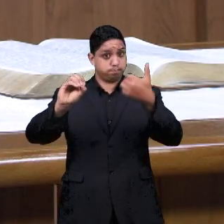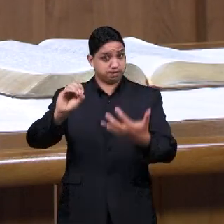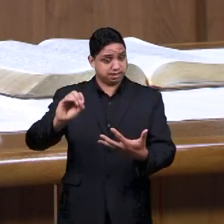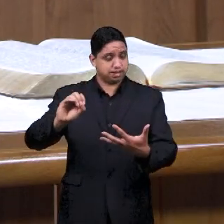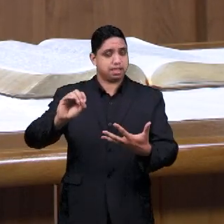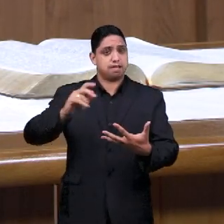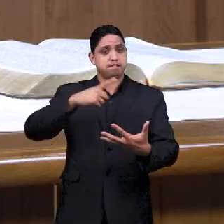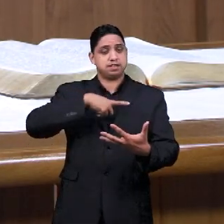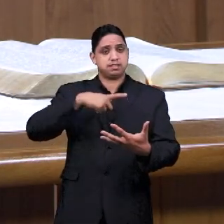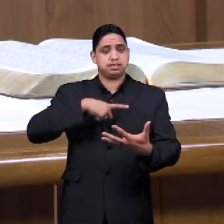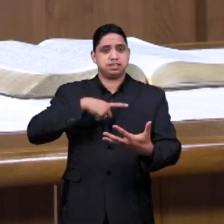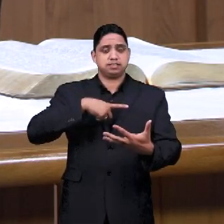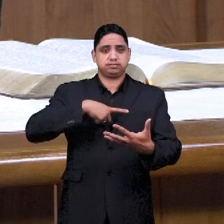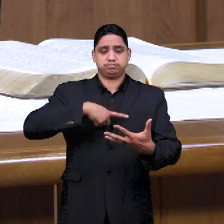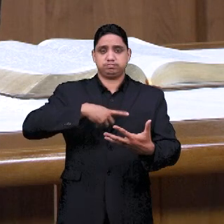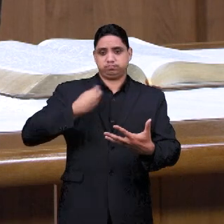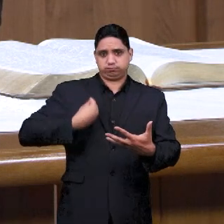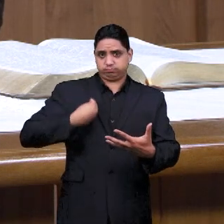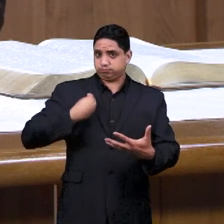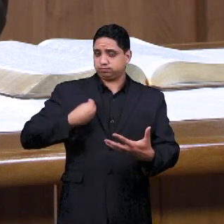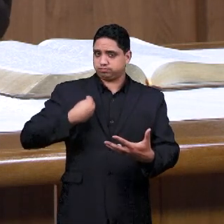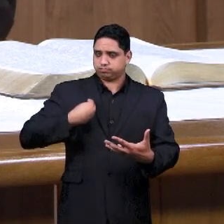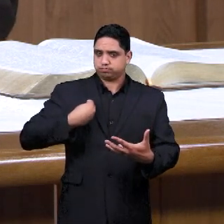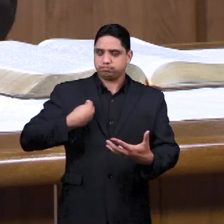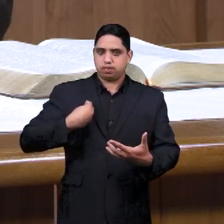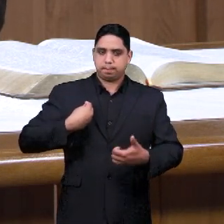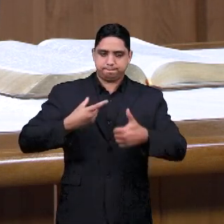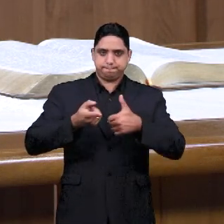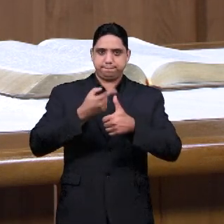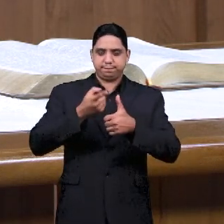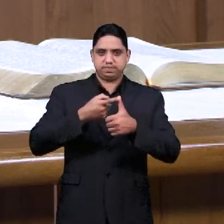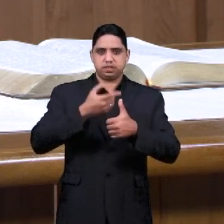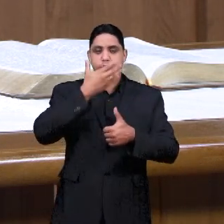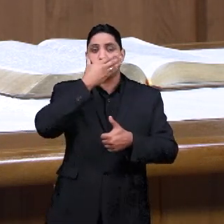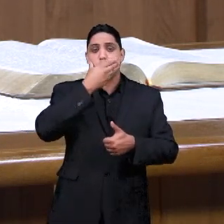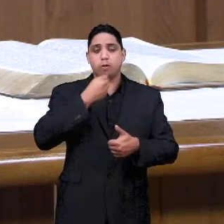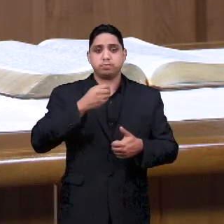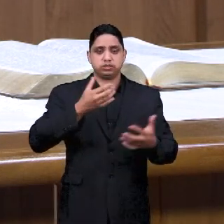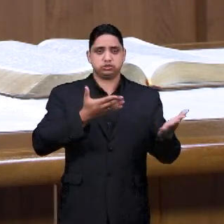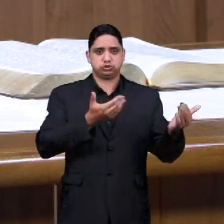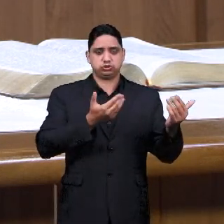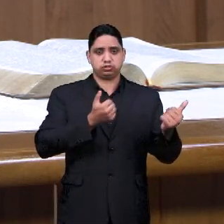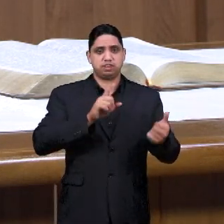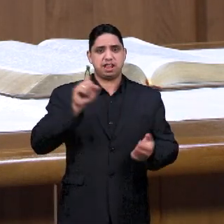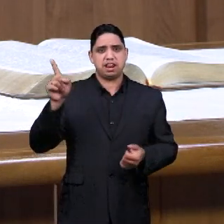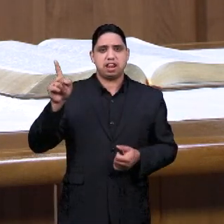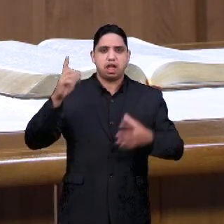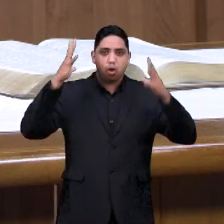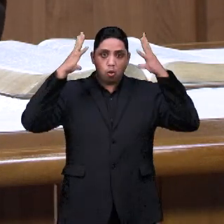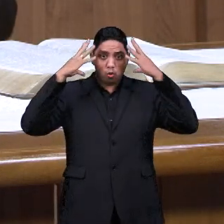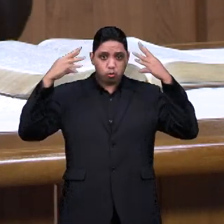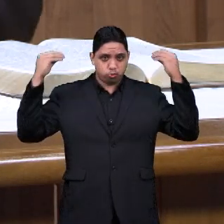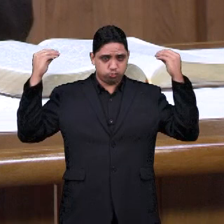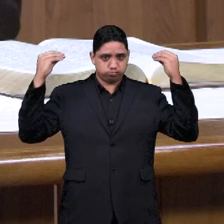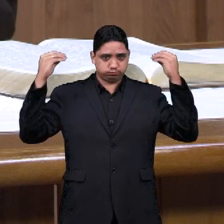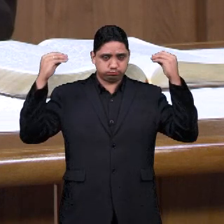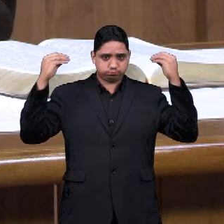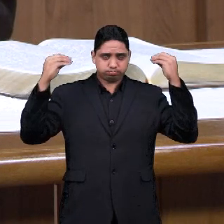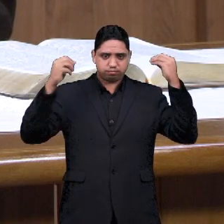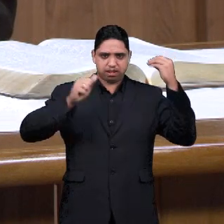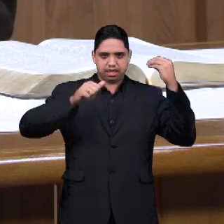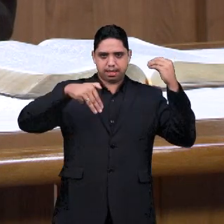nous allons voir ici la participation tout d'abord de notre frère jeune des Pays-Bas,